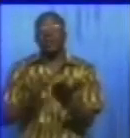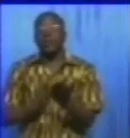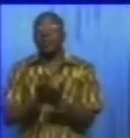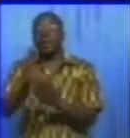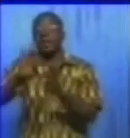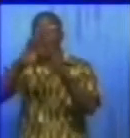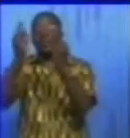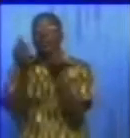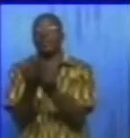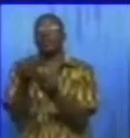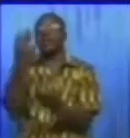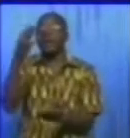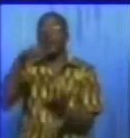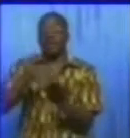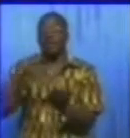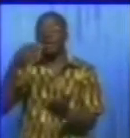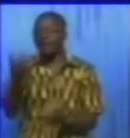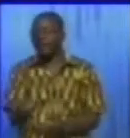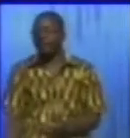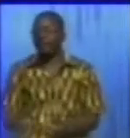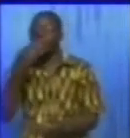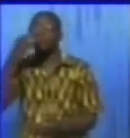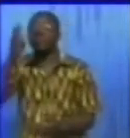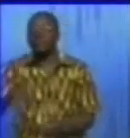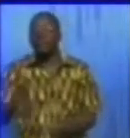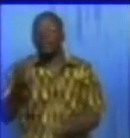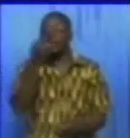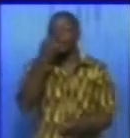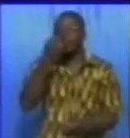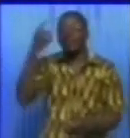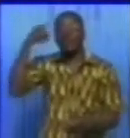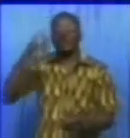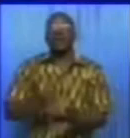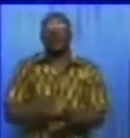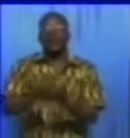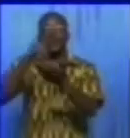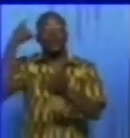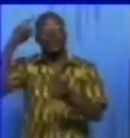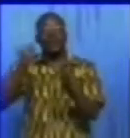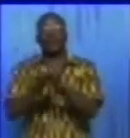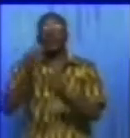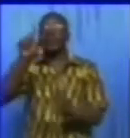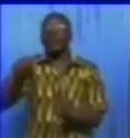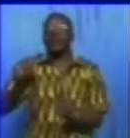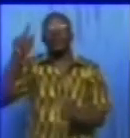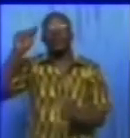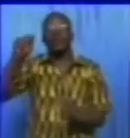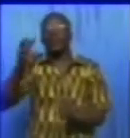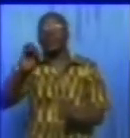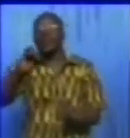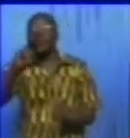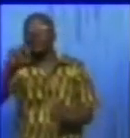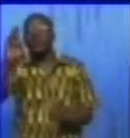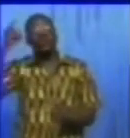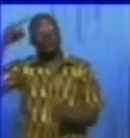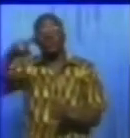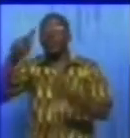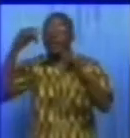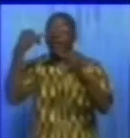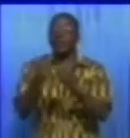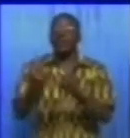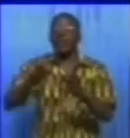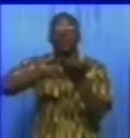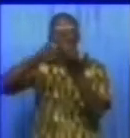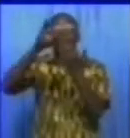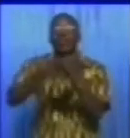4 000 enfants malnutris de la province ont aussi bénéficié du soutien du projet avec 20 tonnes de farine enrichie. Au terme du projet, les